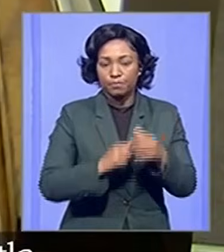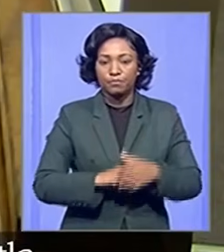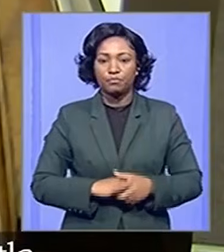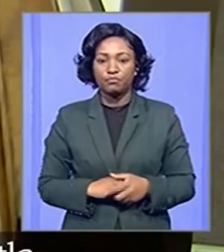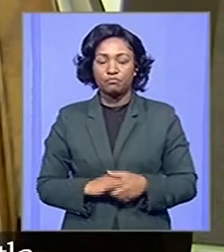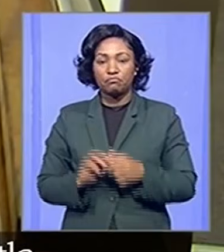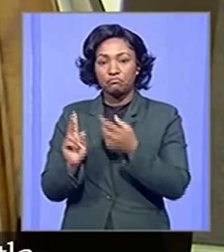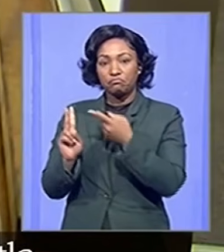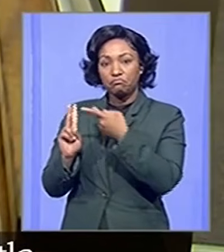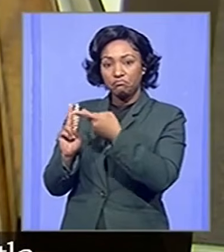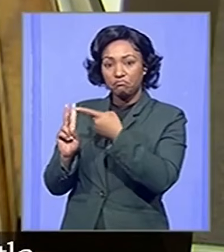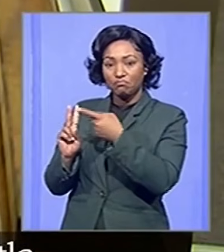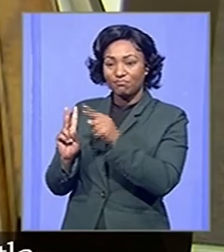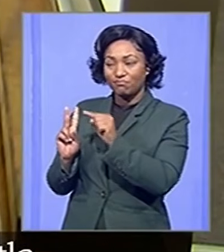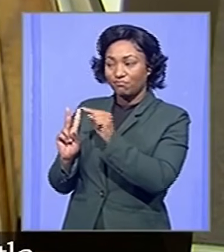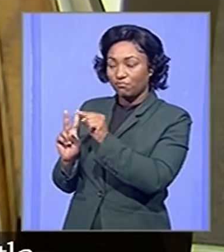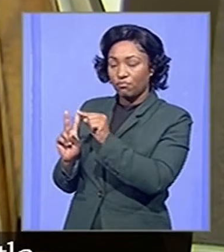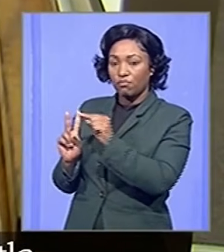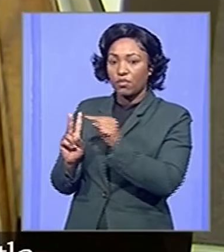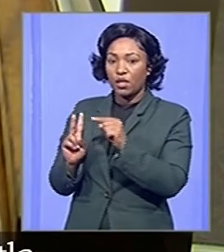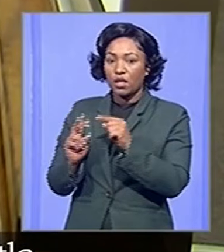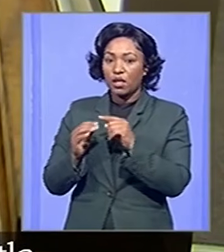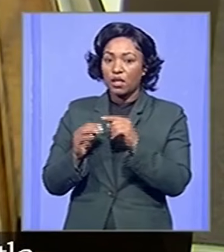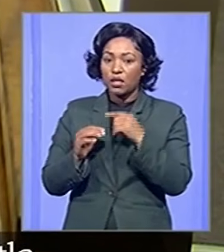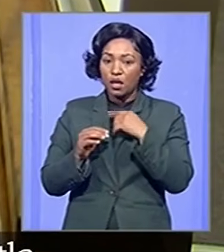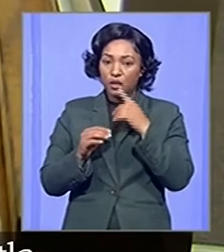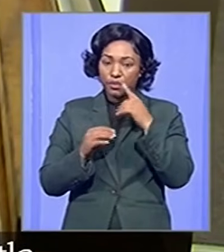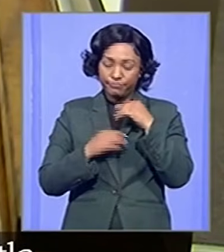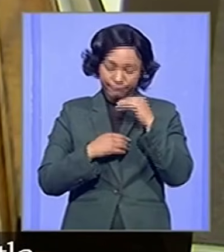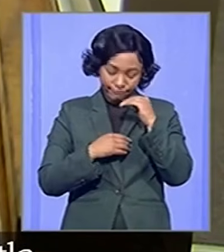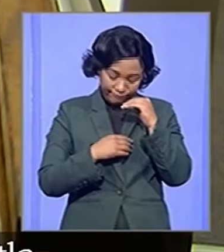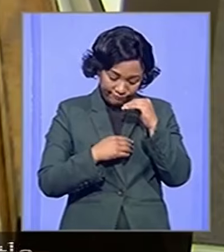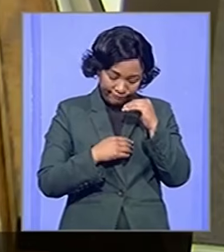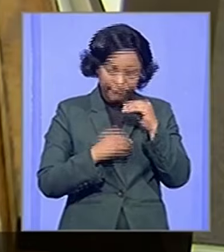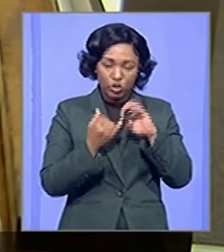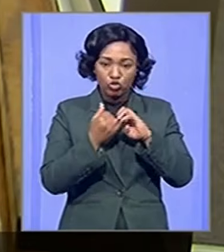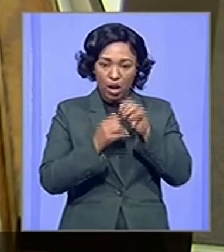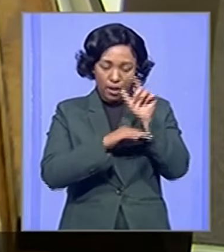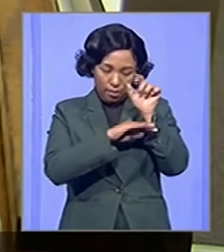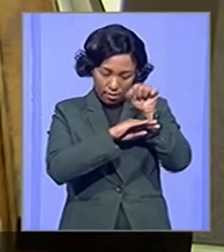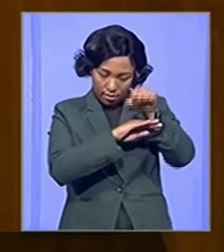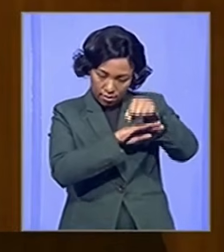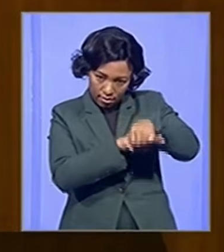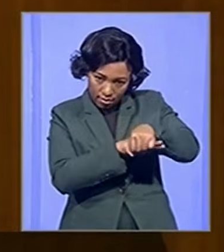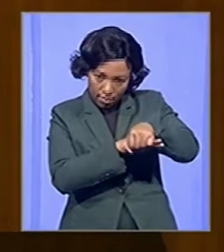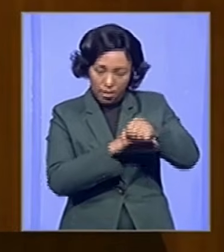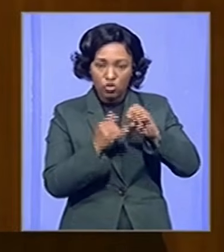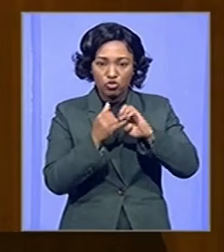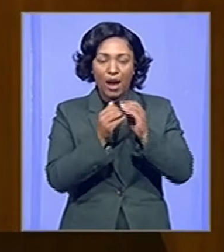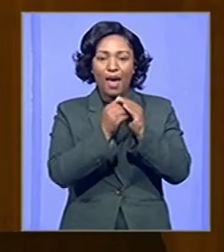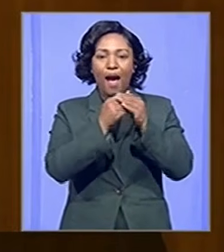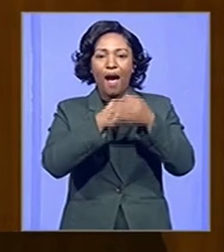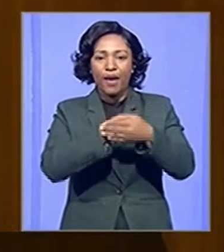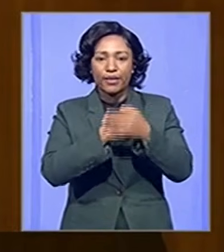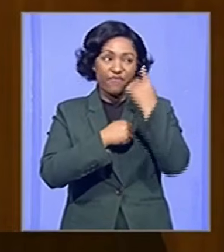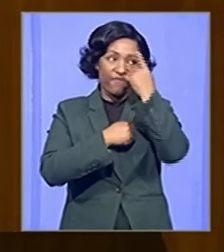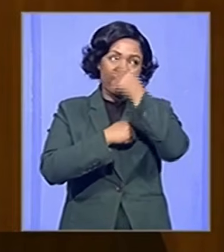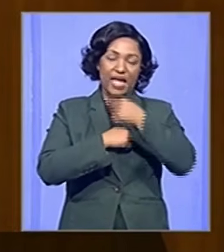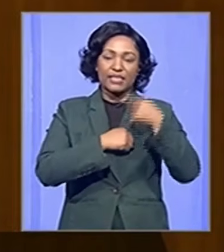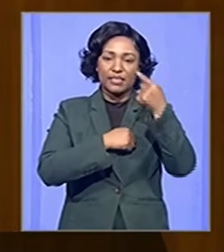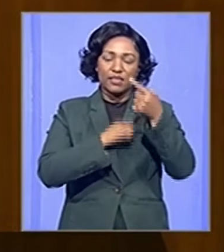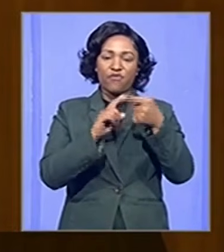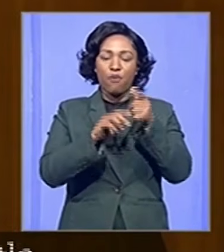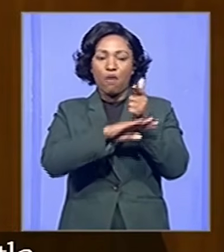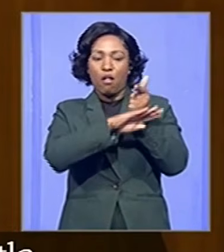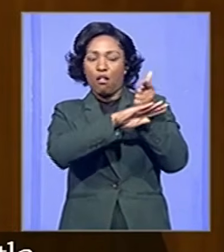Bobedi ba qosua ba ne ba iname ba leka ho pata difatlo tsa bona ho baqolotsi ba ditaba. Zwakala eo e leng